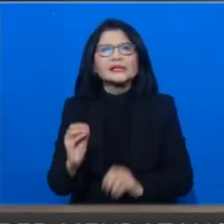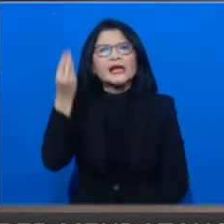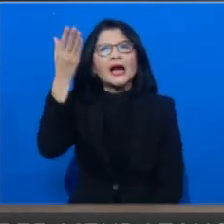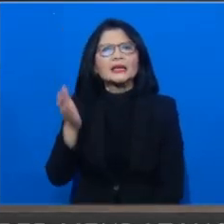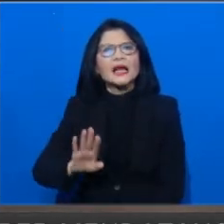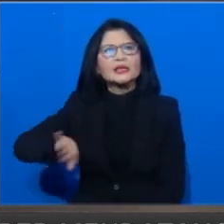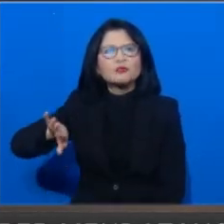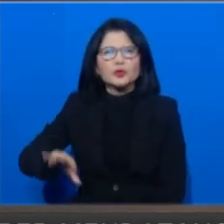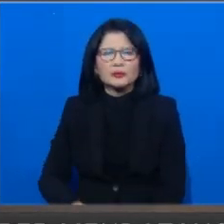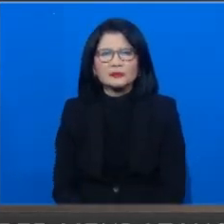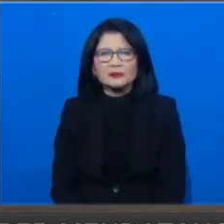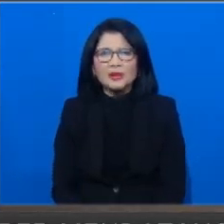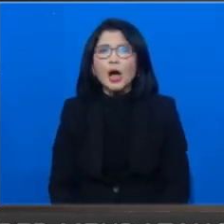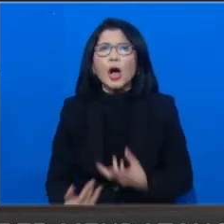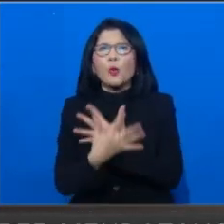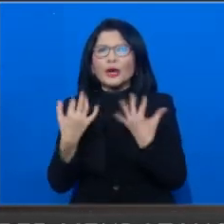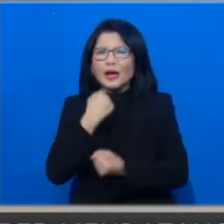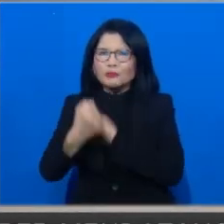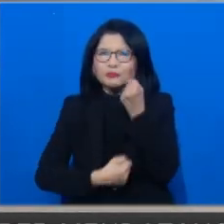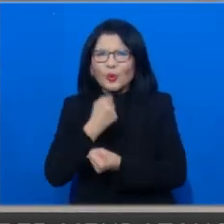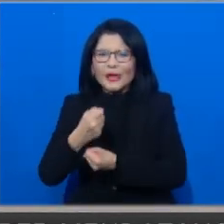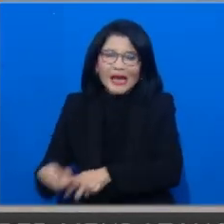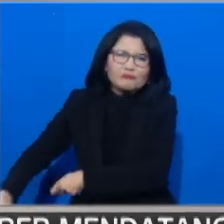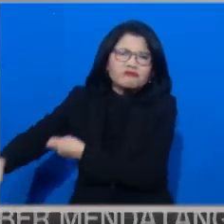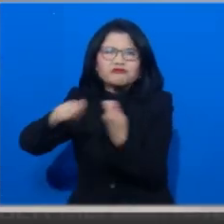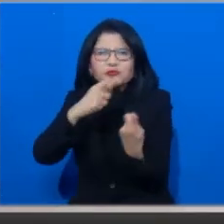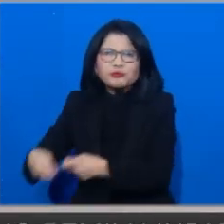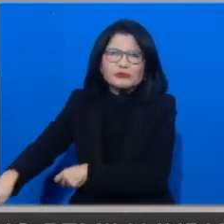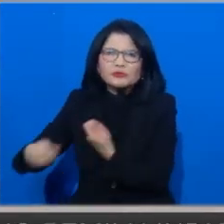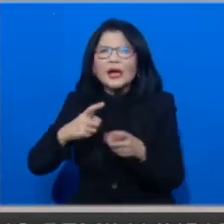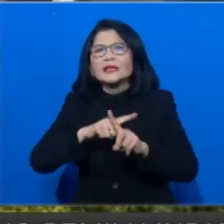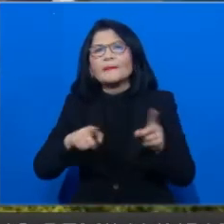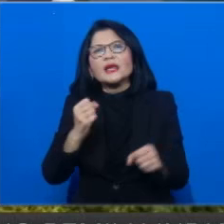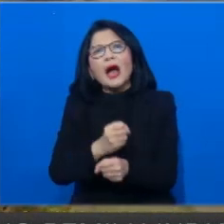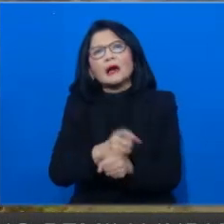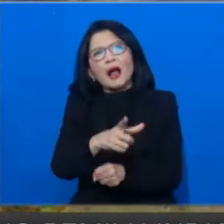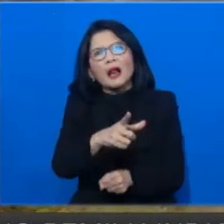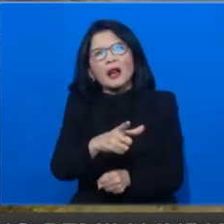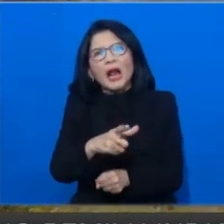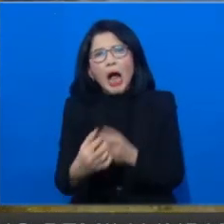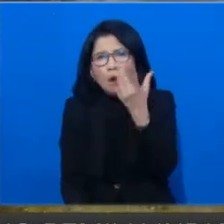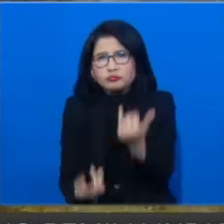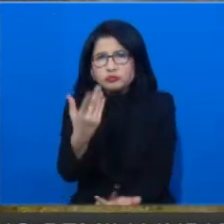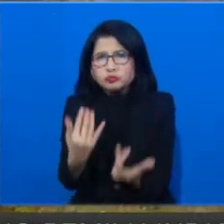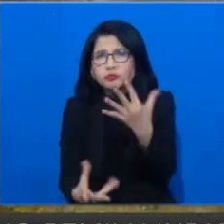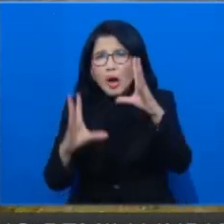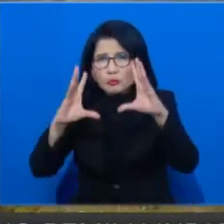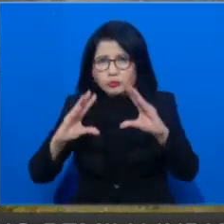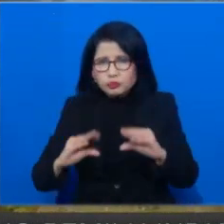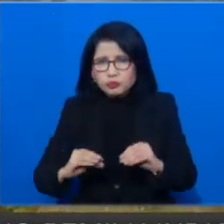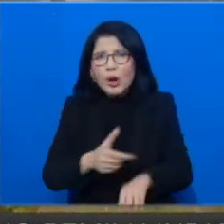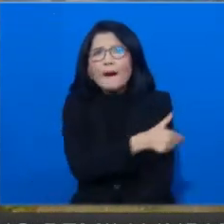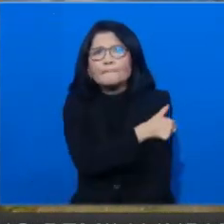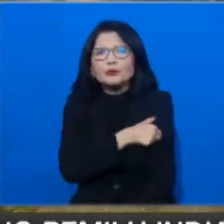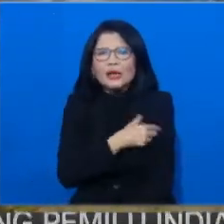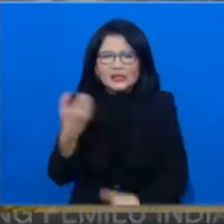sore. Warga berupaya memadamkan api dengan alat seadanya, namun tidak membuahkan hasil. Api baru dapat dijinakkan setelah petugas pemadam